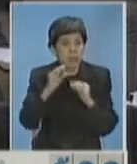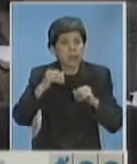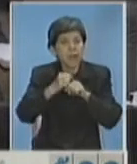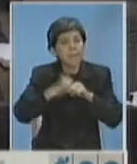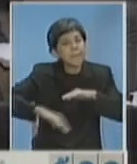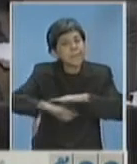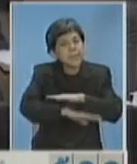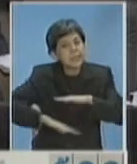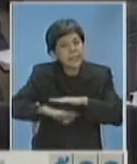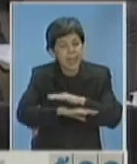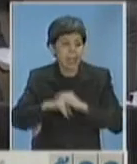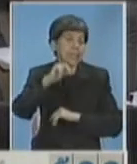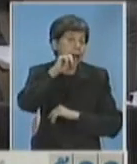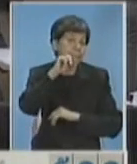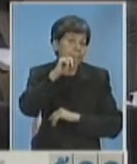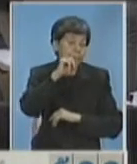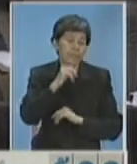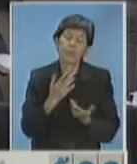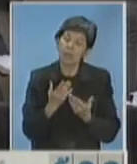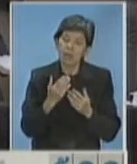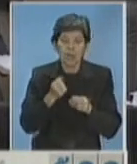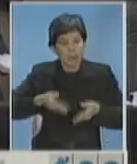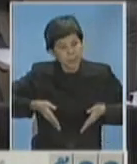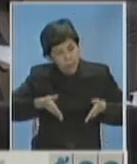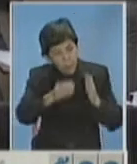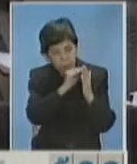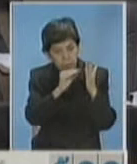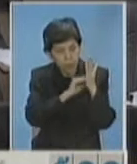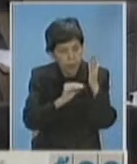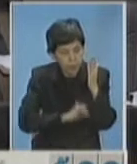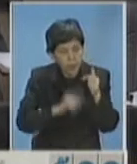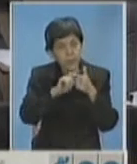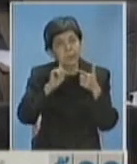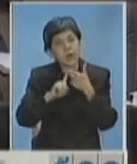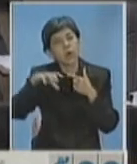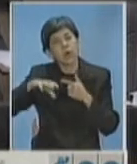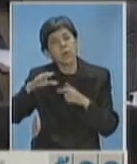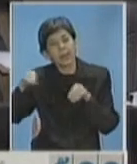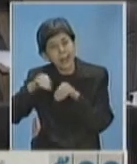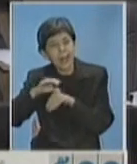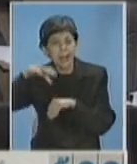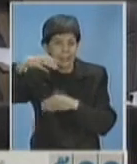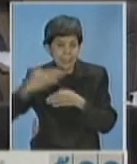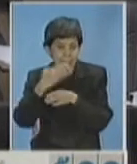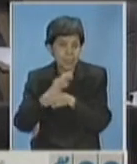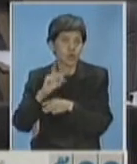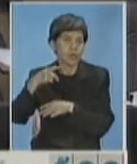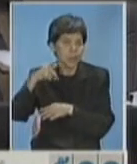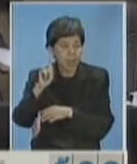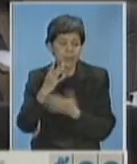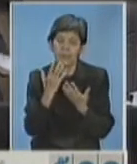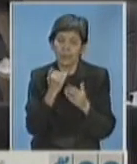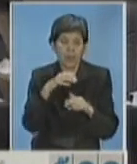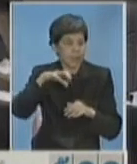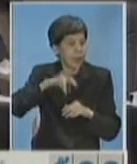างพื้นฐานแหล่งน้ำไม่ว่าจะอยู่ในกรมทางหลวงชนบทกรมทางหลวงกรมชนประทานกรมทรัพยากรน้ำซึ่งจะต้